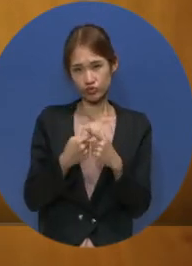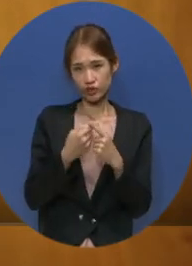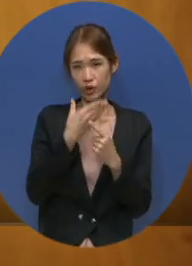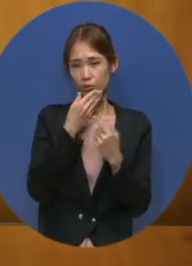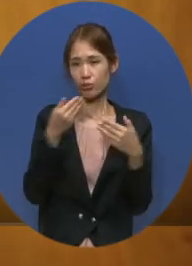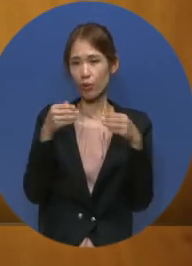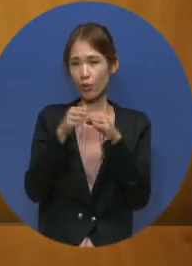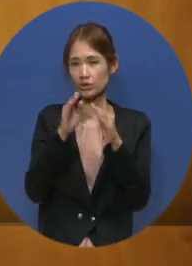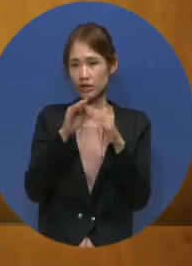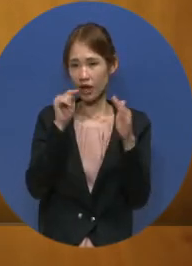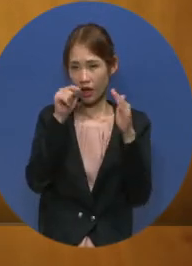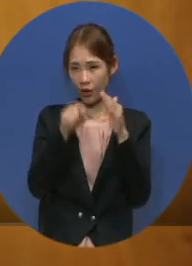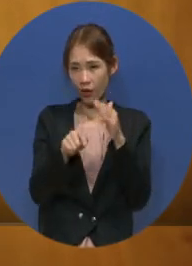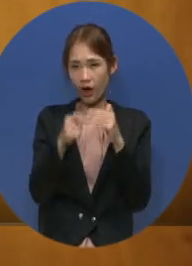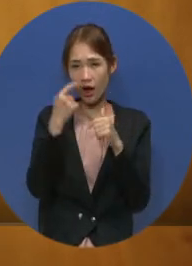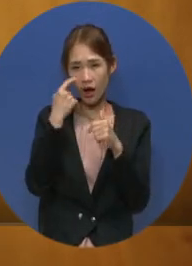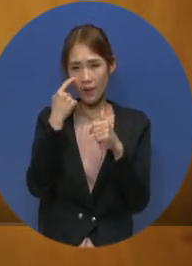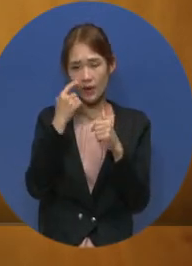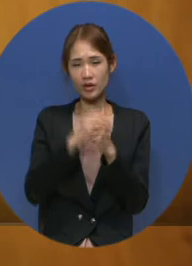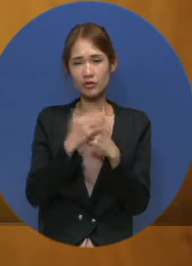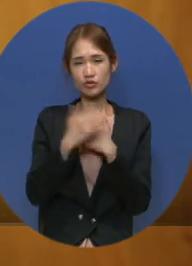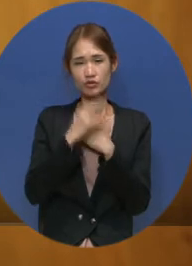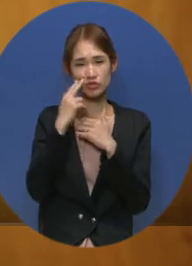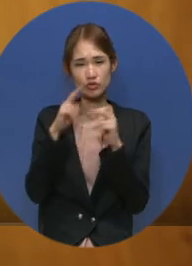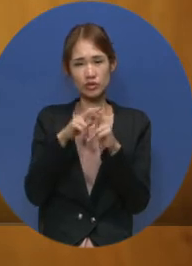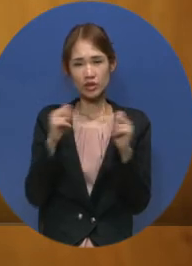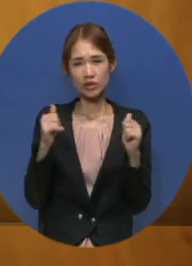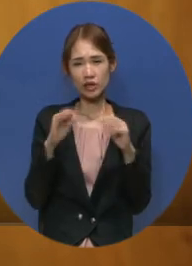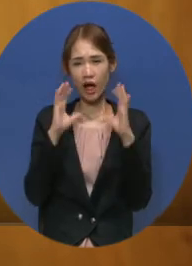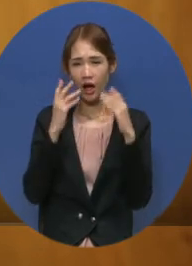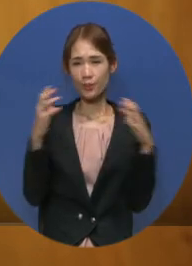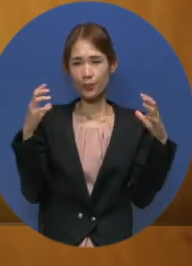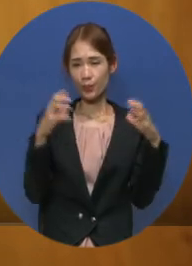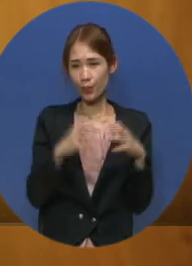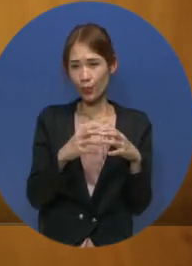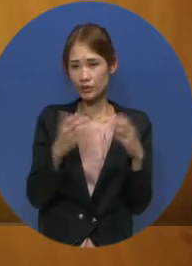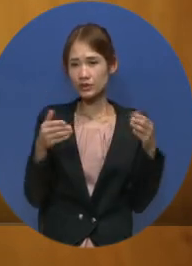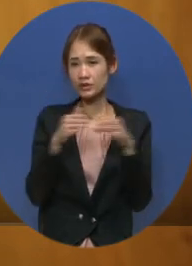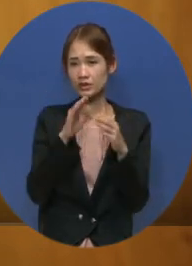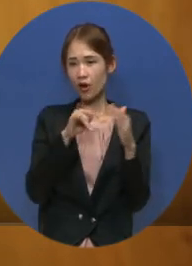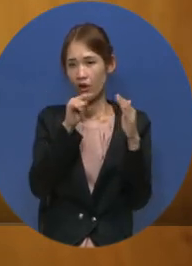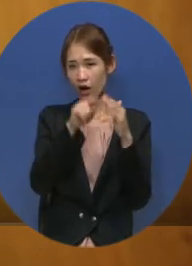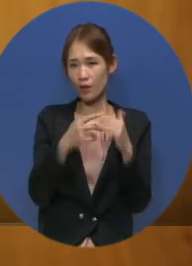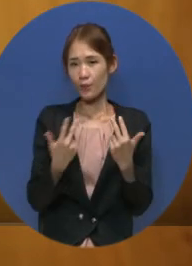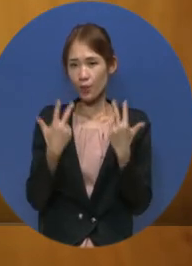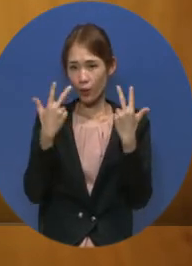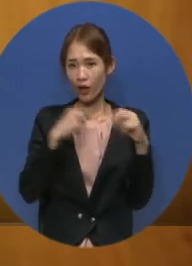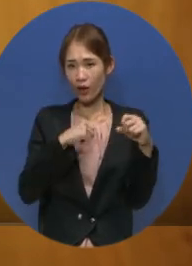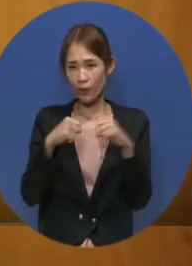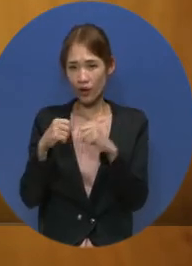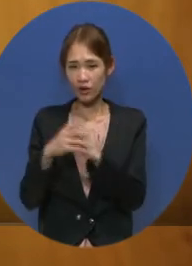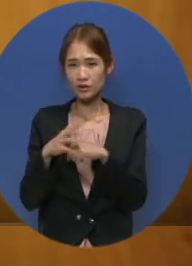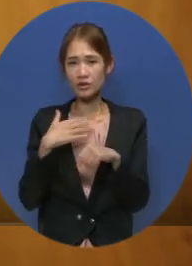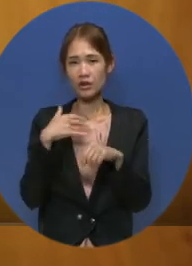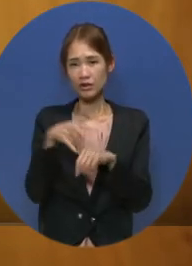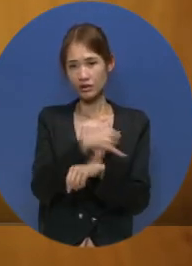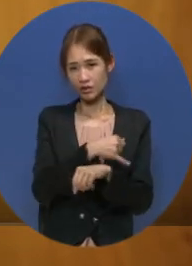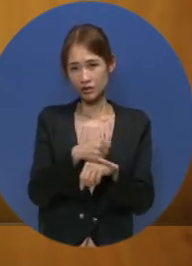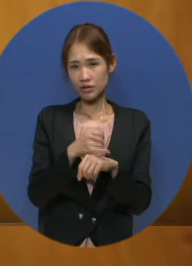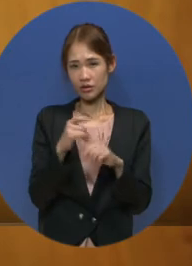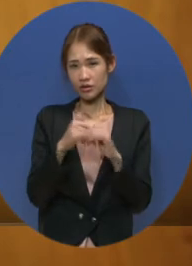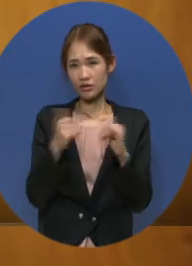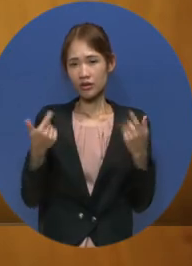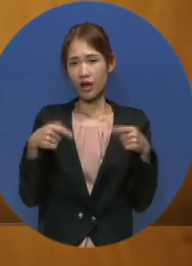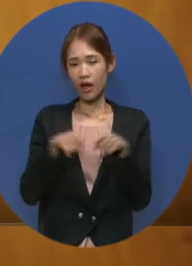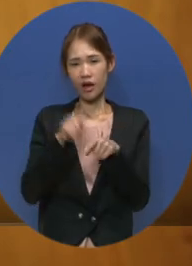복지관 시설에 갔었어요. 중증 장애인 아이들이 모여있는 시설에 가서 봉사활동을 하면서 내가 디자이너로서 이분들과